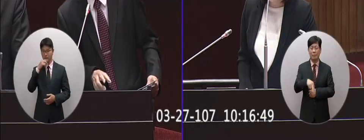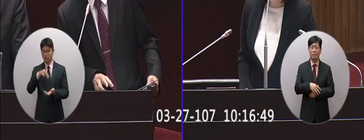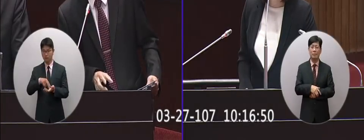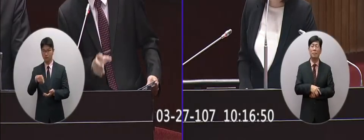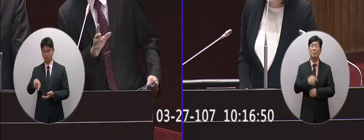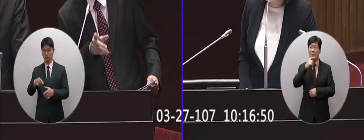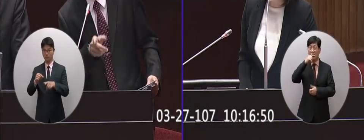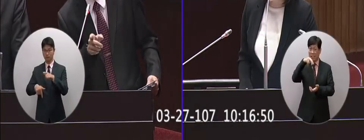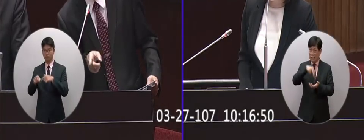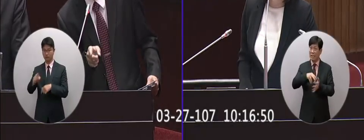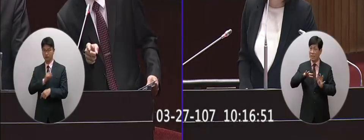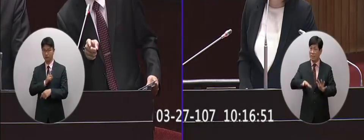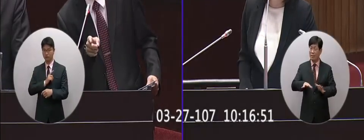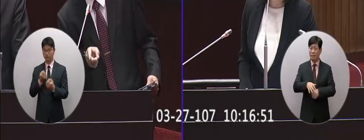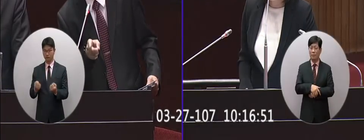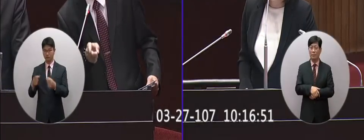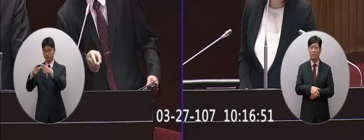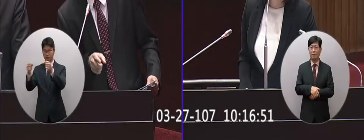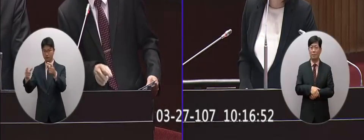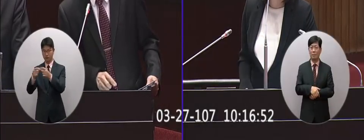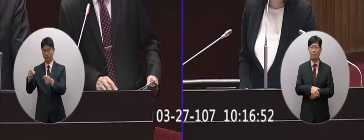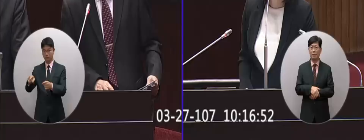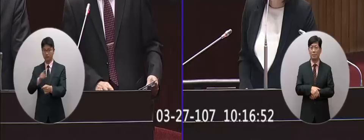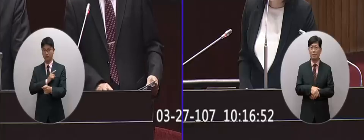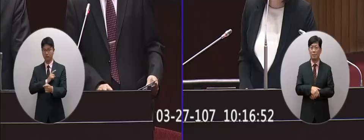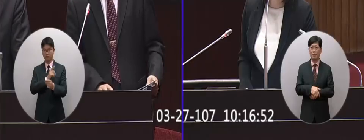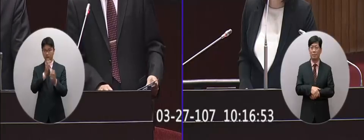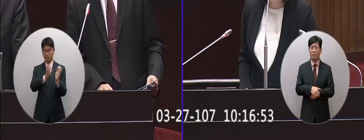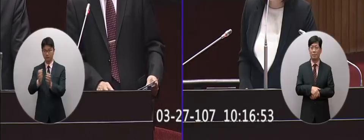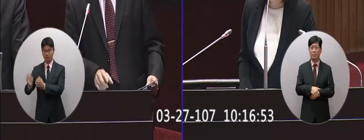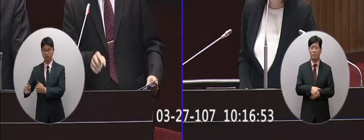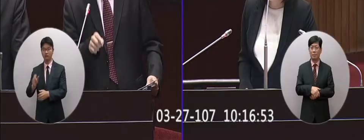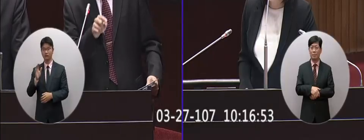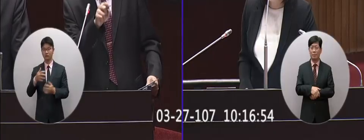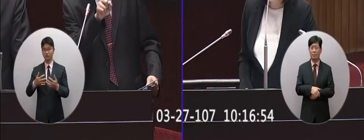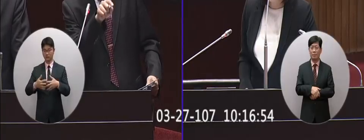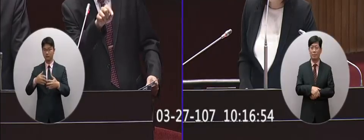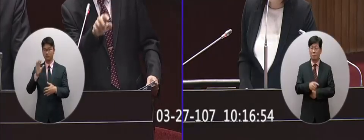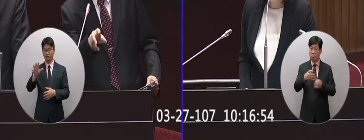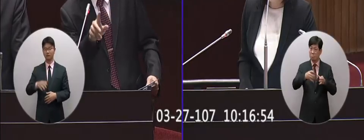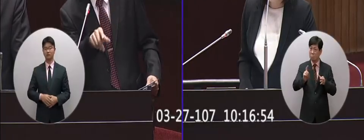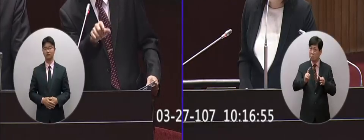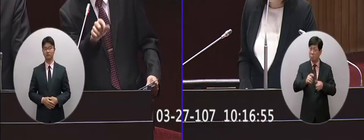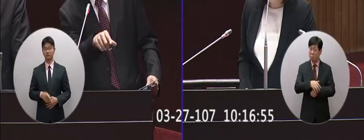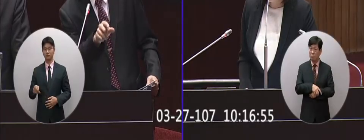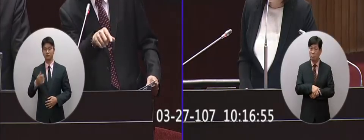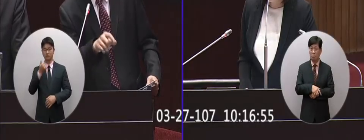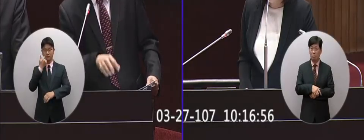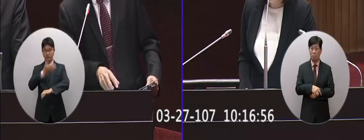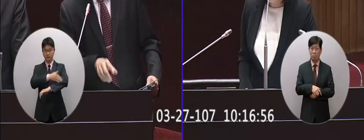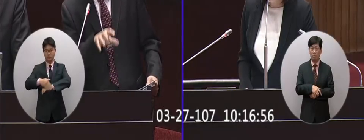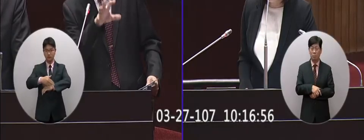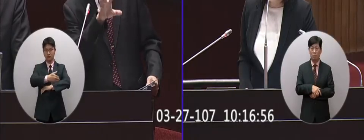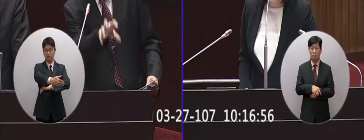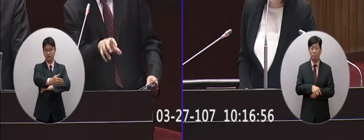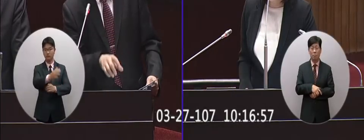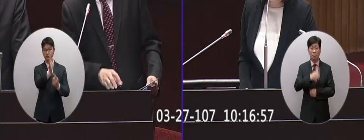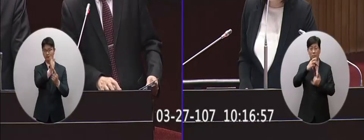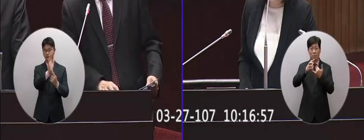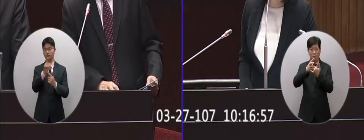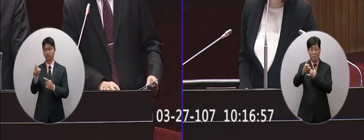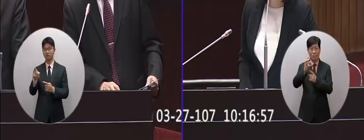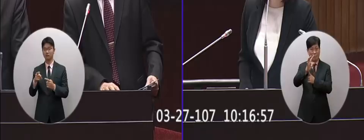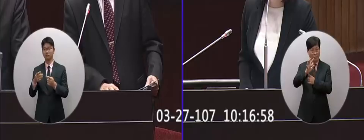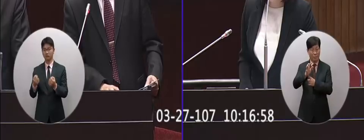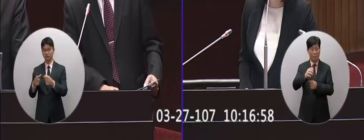上日历目前 有它装的时机， 它装什么？ 它在那个离岸风电在日本是 离岸风